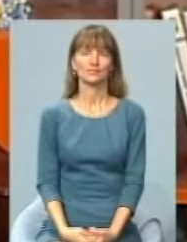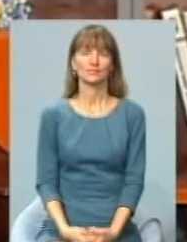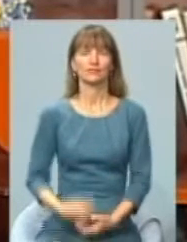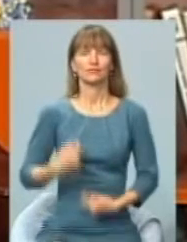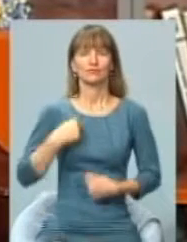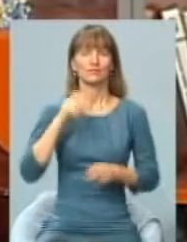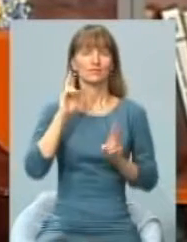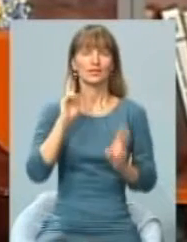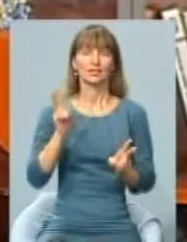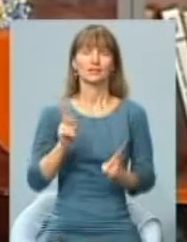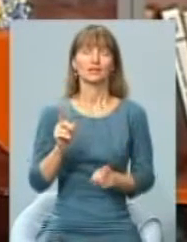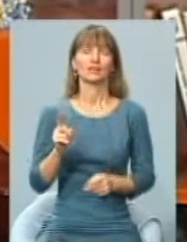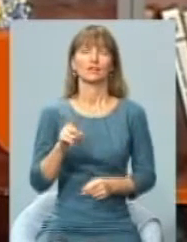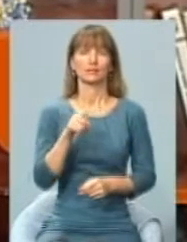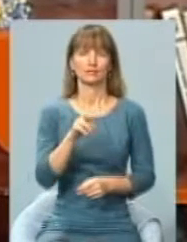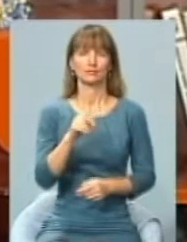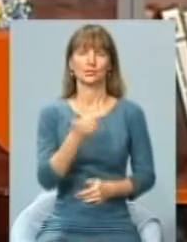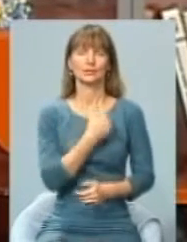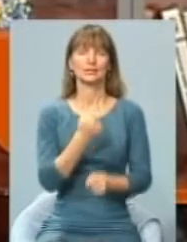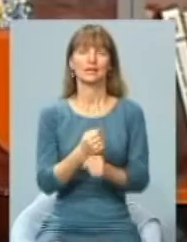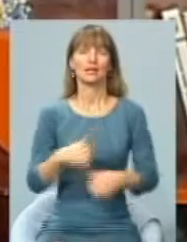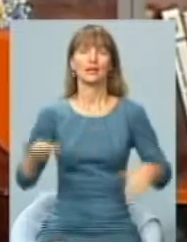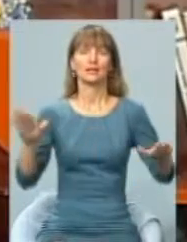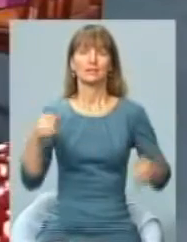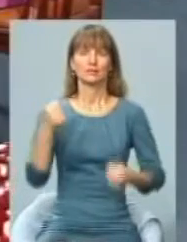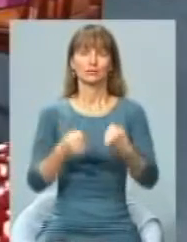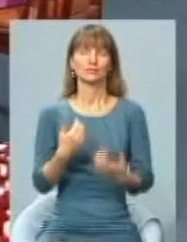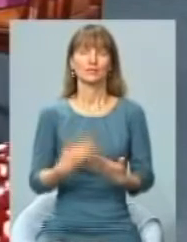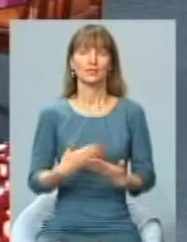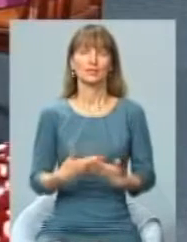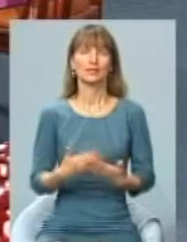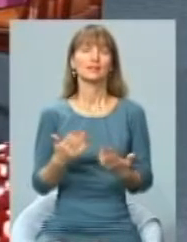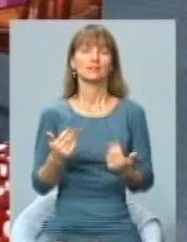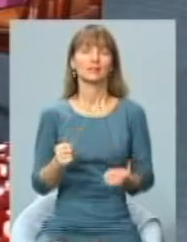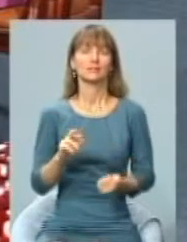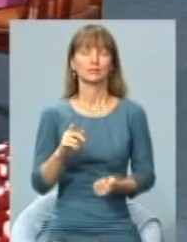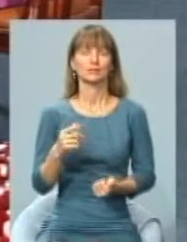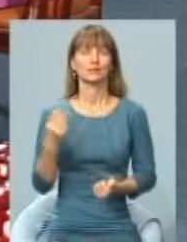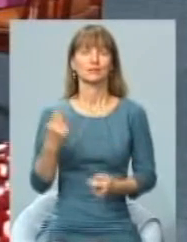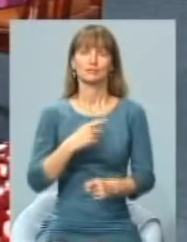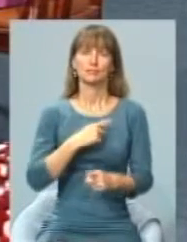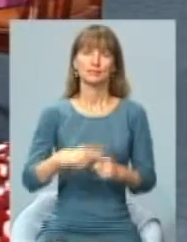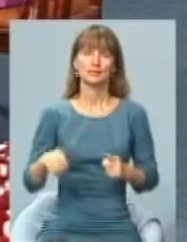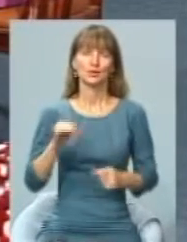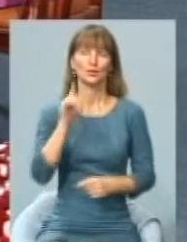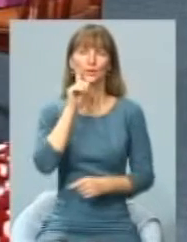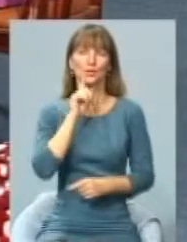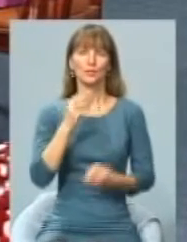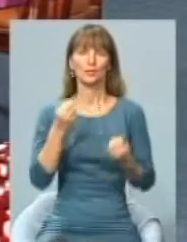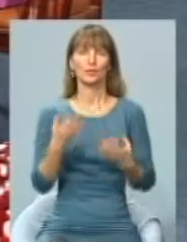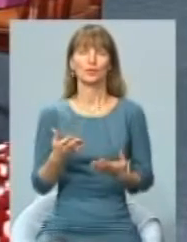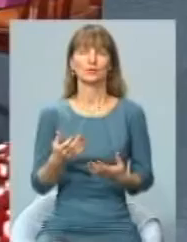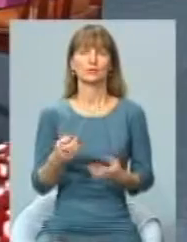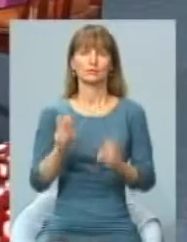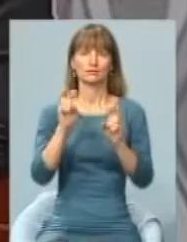Даже не знаю. А чи хотів би ти створити літаючу автівку, наприклад? Да. Було б, напевно, дуже швидко і комфортно просто взяти,